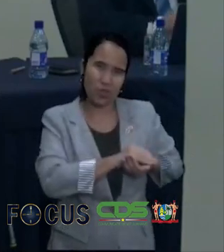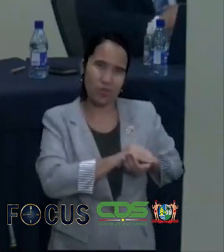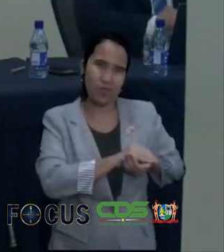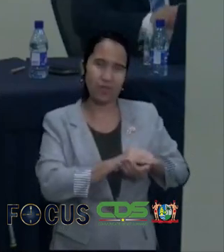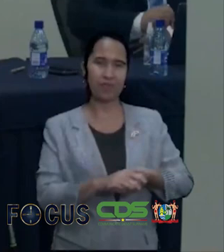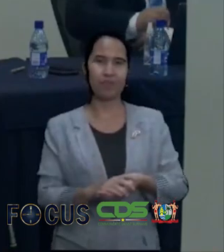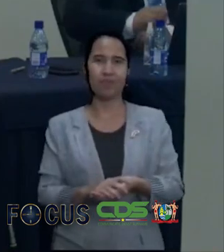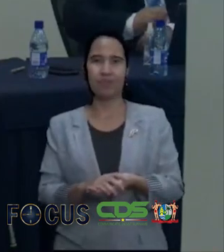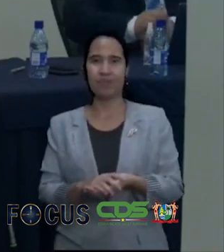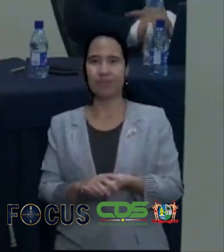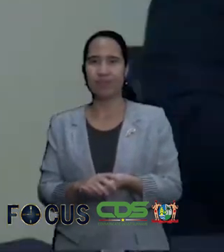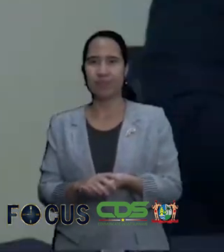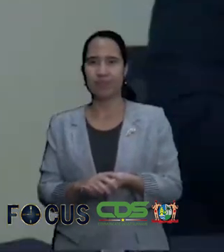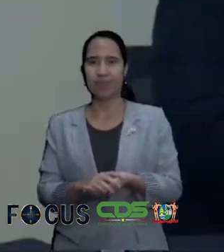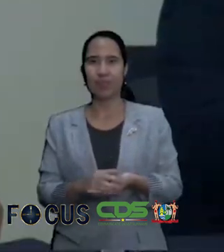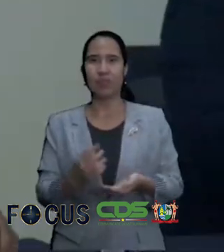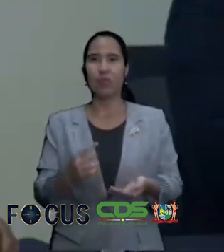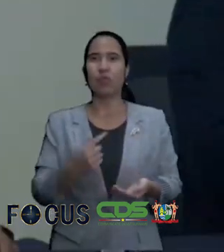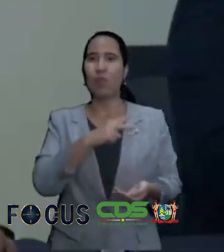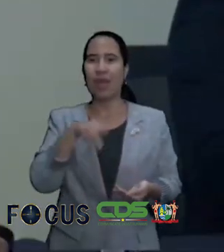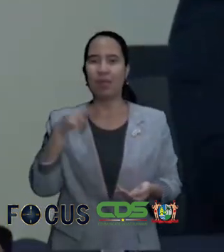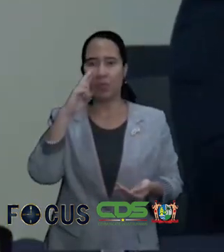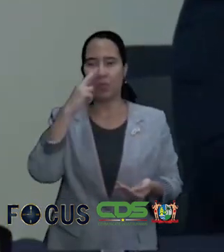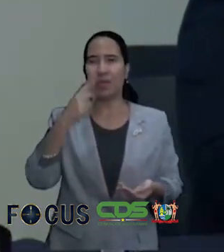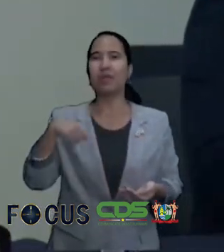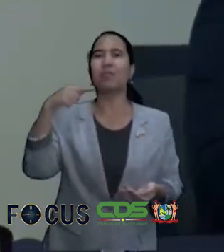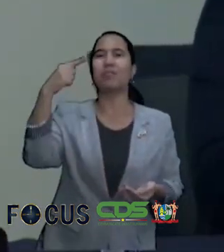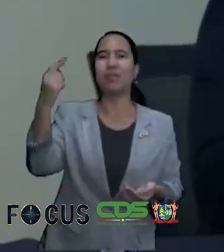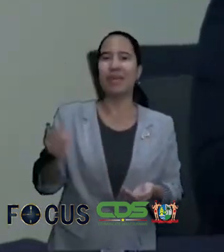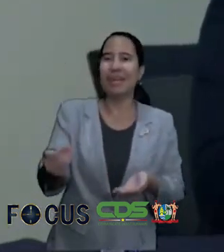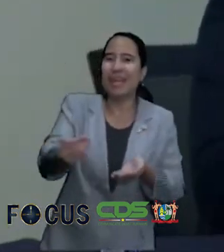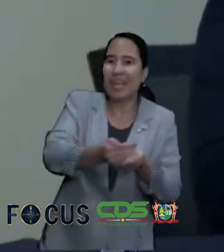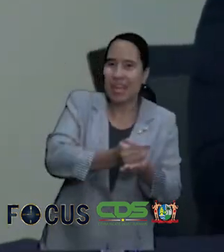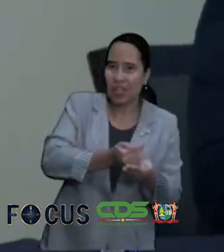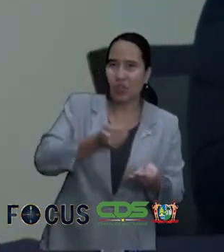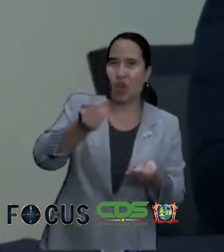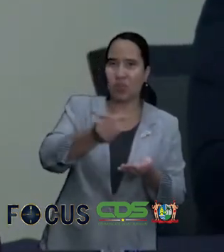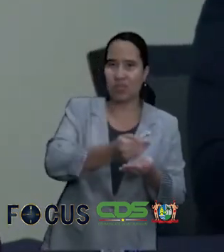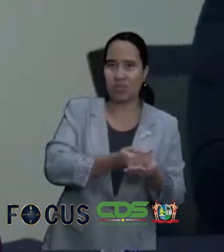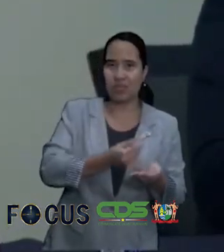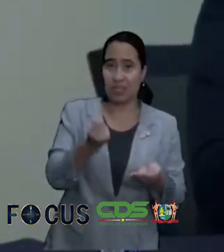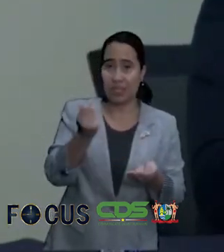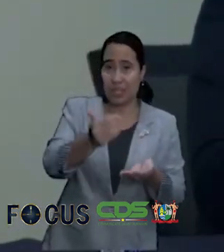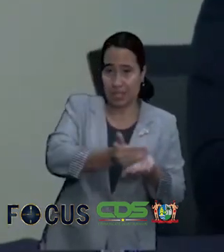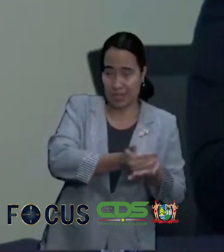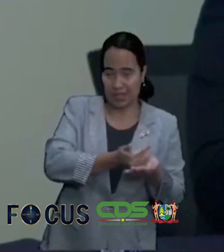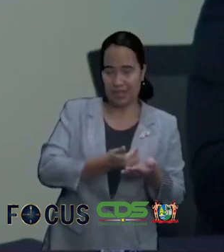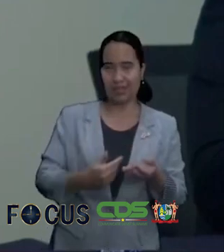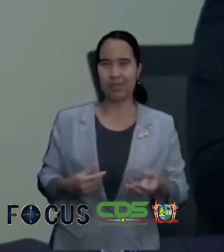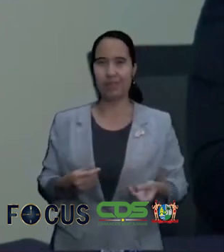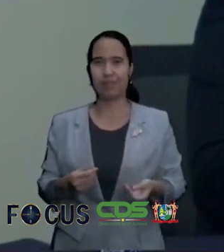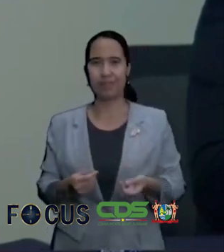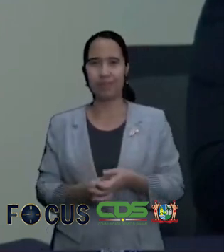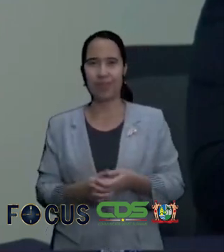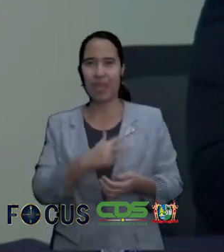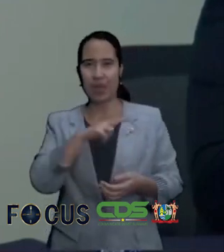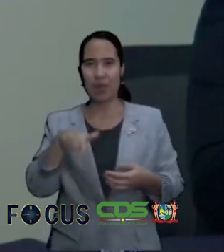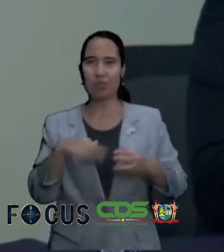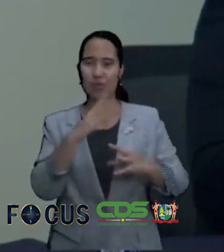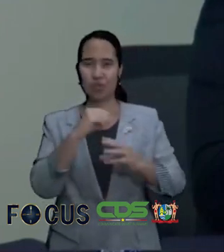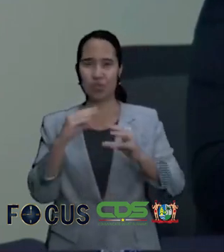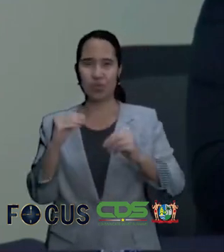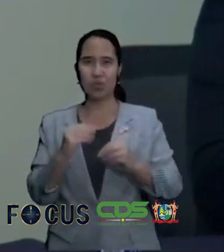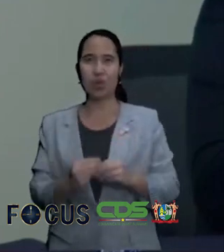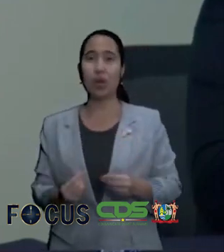zaak is, haal de inkomsten. En wij hebben in de afgelopen weken gepraat met het bedrijfsleven en de vakbeweging. En